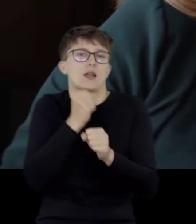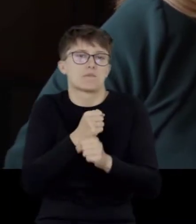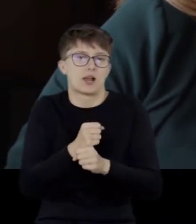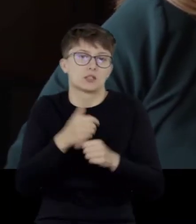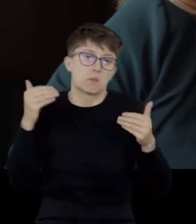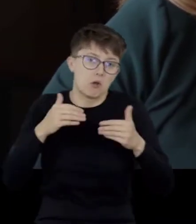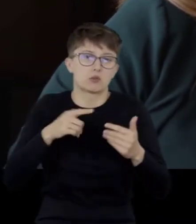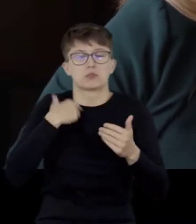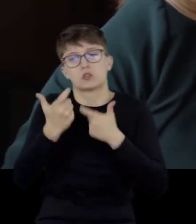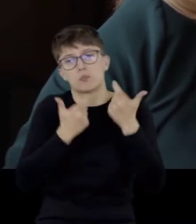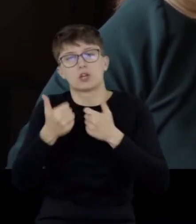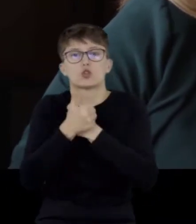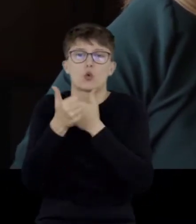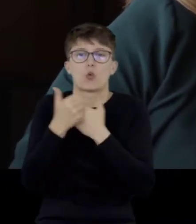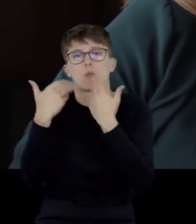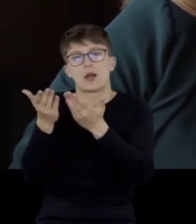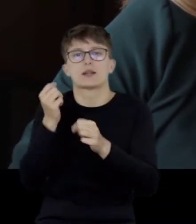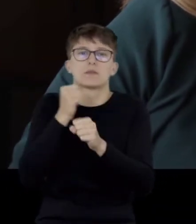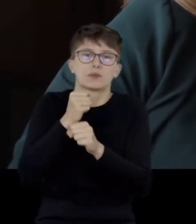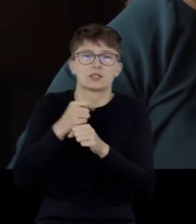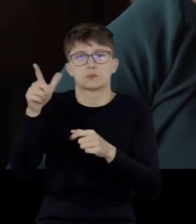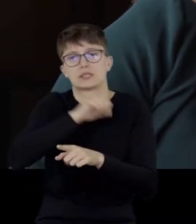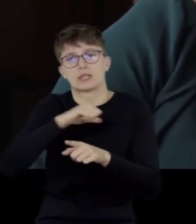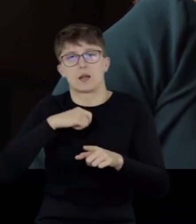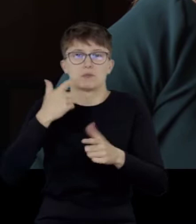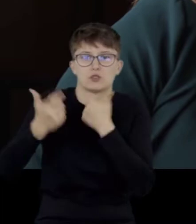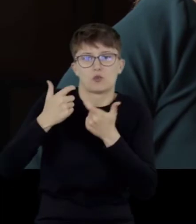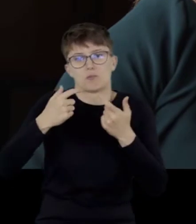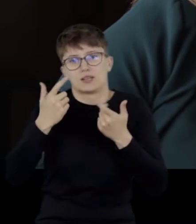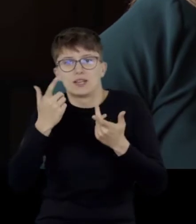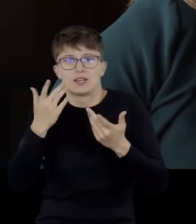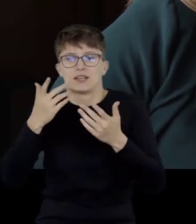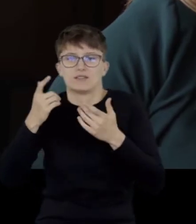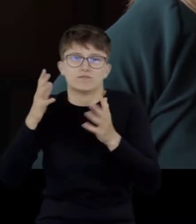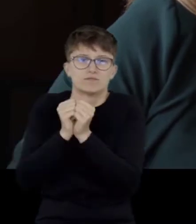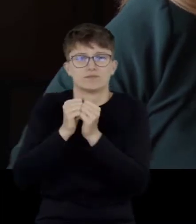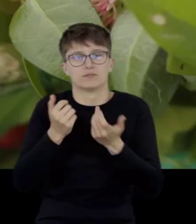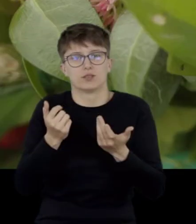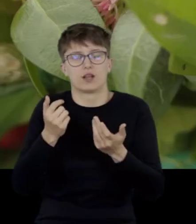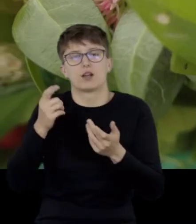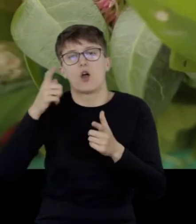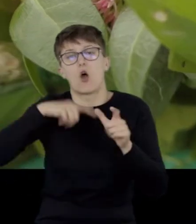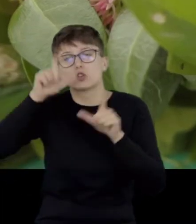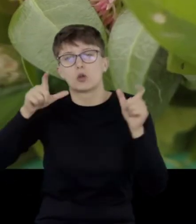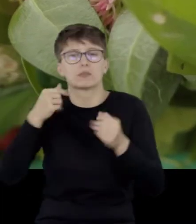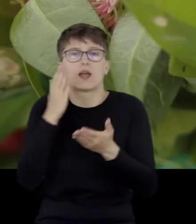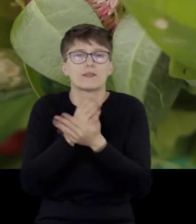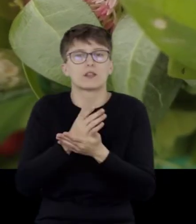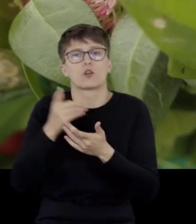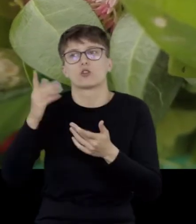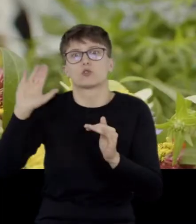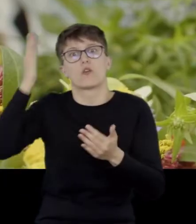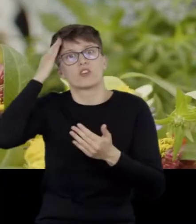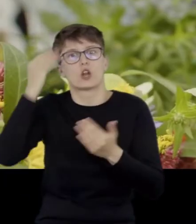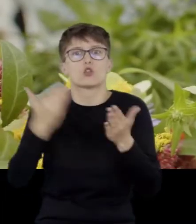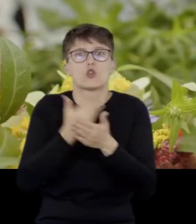oferta pracy, może byśmy zrobili ten dokument aplikacyjny i sami siebie przede wszystkim nakręcają. Uczestnicy